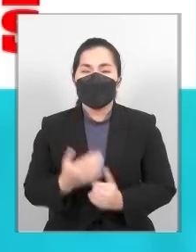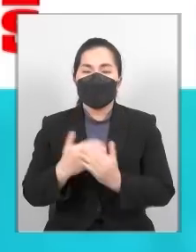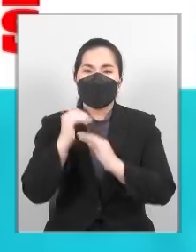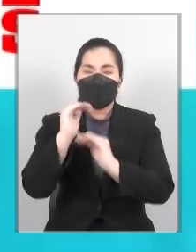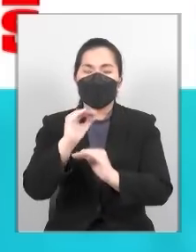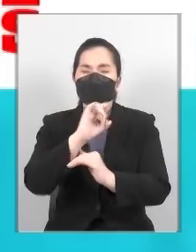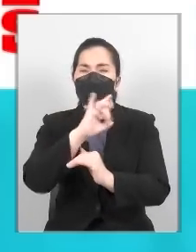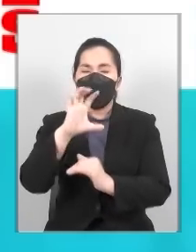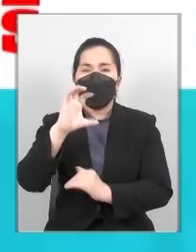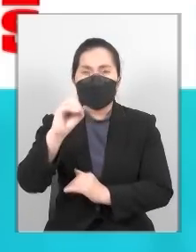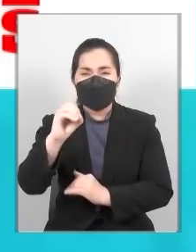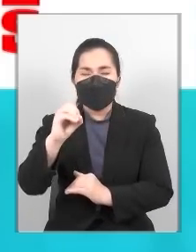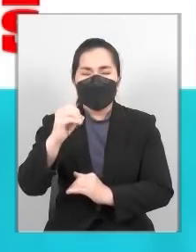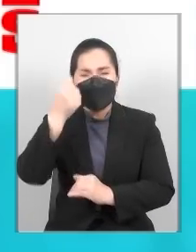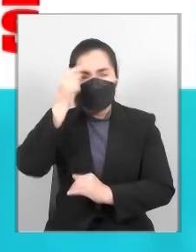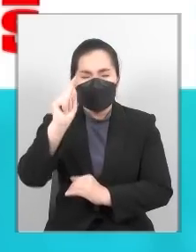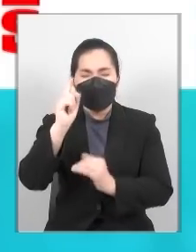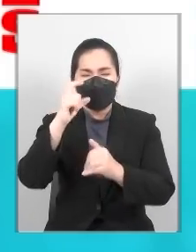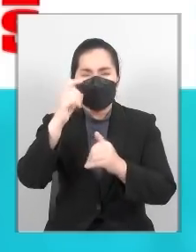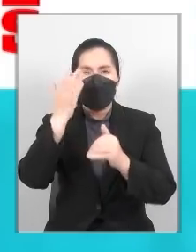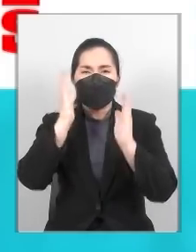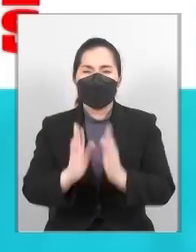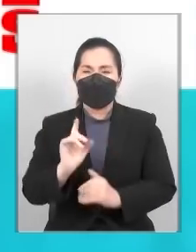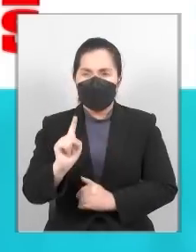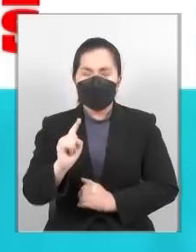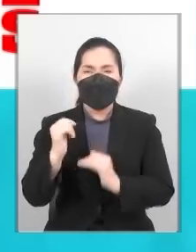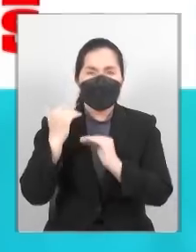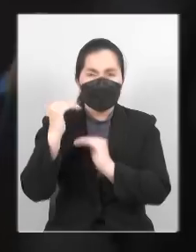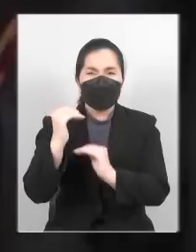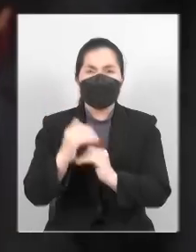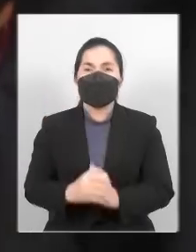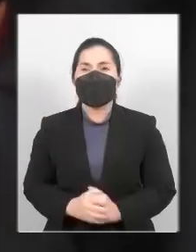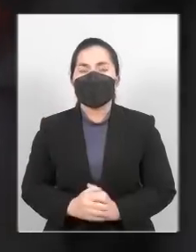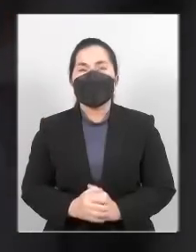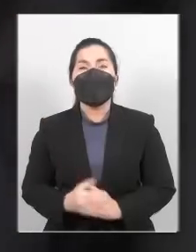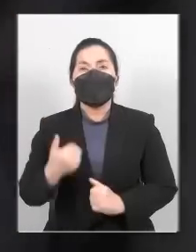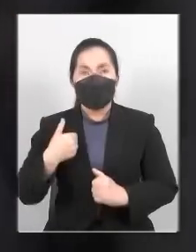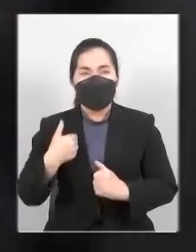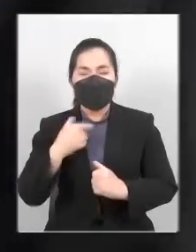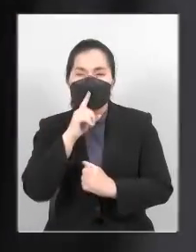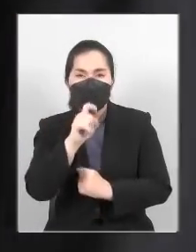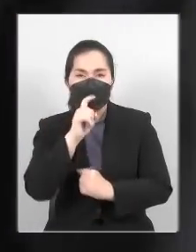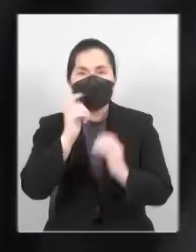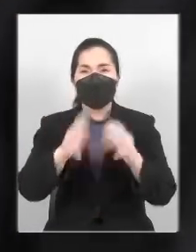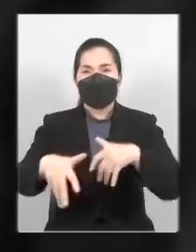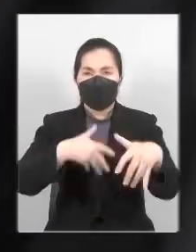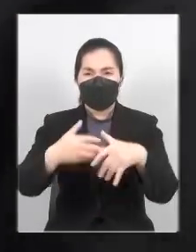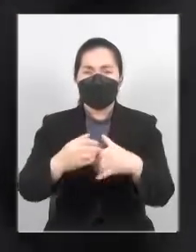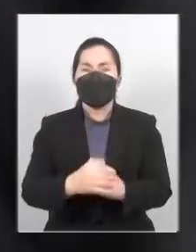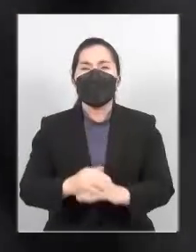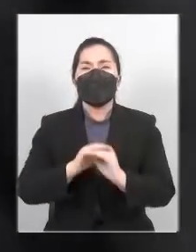ทต่อคนต่อวันนะคะแน่นอนคุณจุฑารัตน์ บุปผาก็เลยไปถามประชาชนคนย่านลาดพร้าวเนี่ยแหละค่ะพูดเป็นเสียงเดียวกันเล